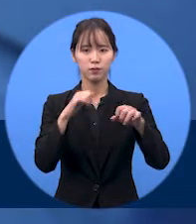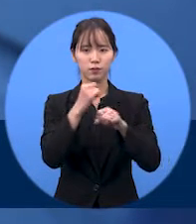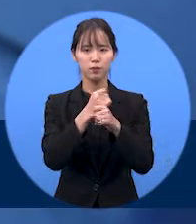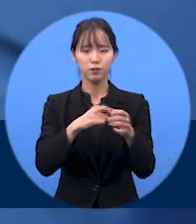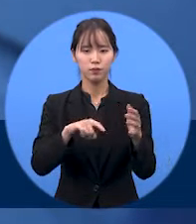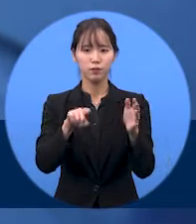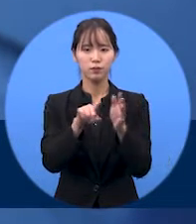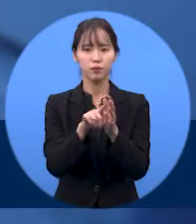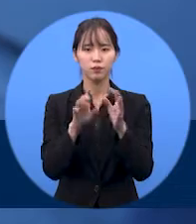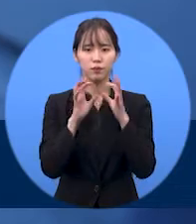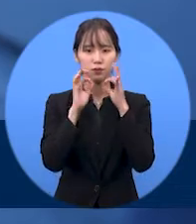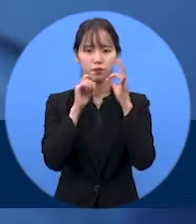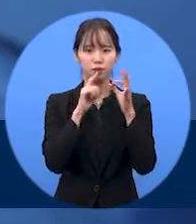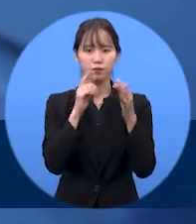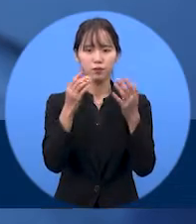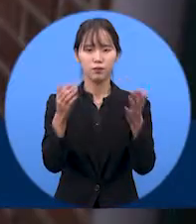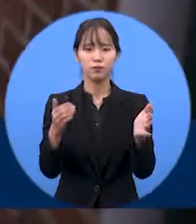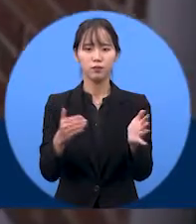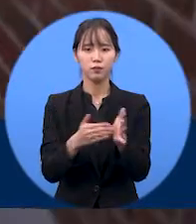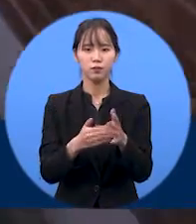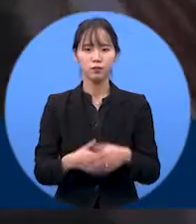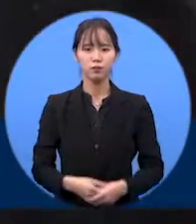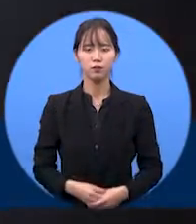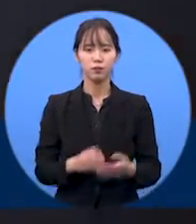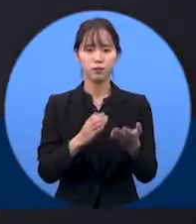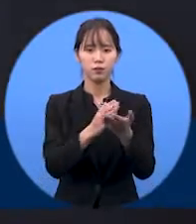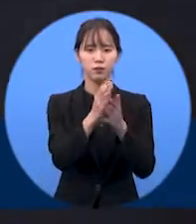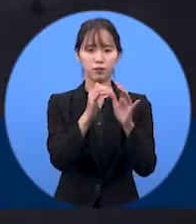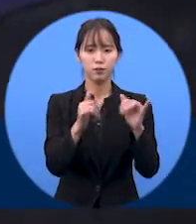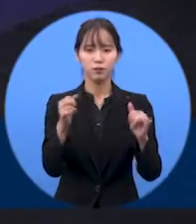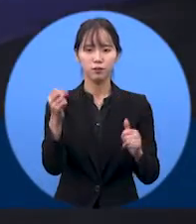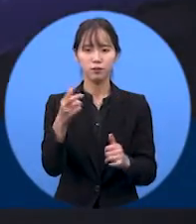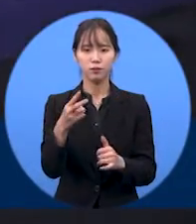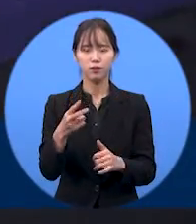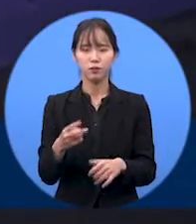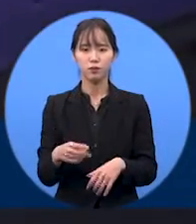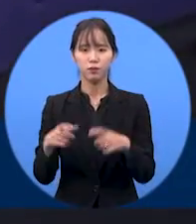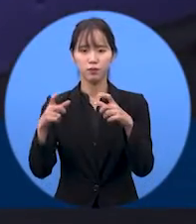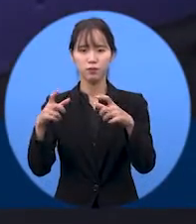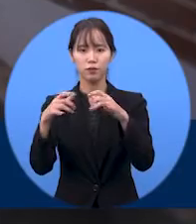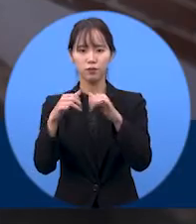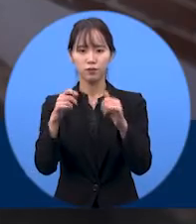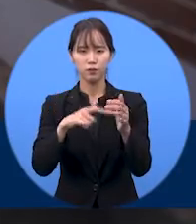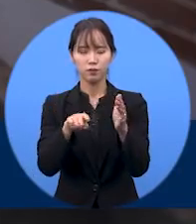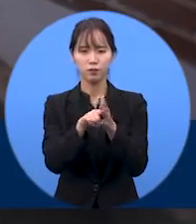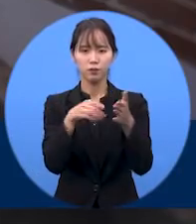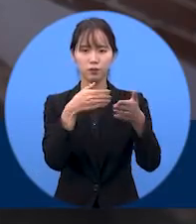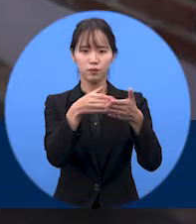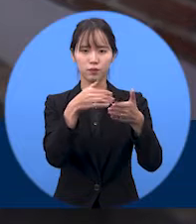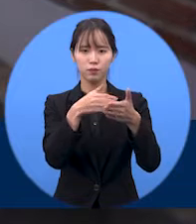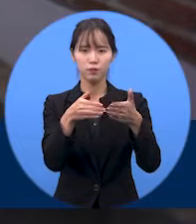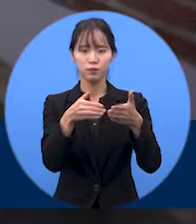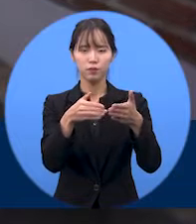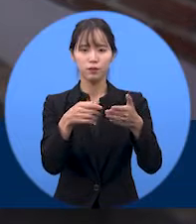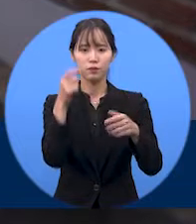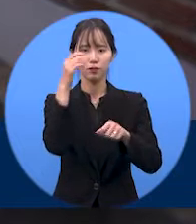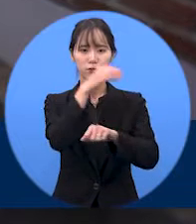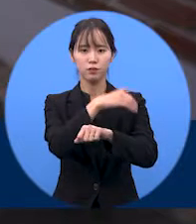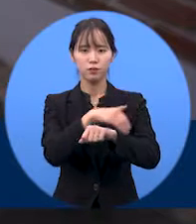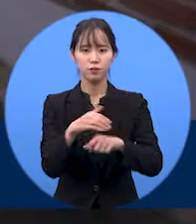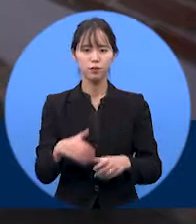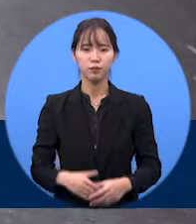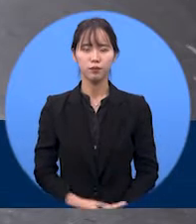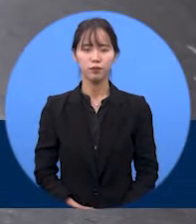위해 전문가와 주민 의견을 반영해 벽화 작업과 조형물을 설치했습니다. 이번에 조성된